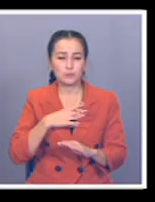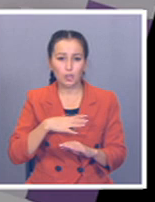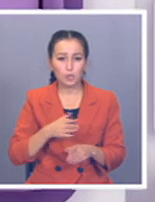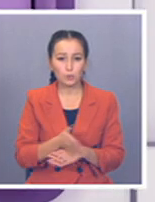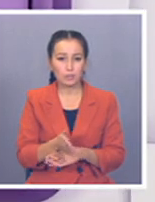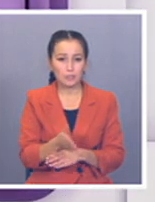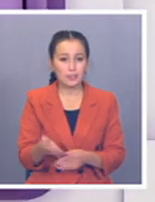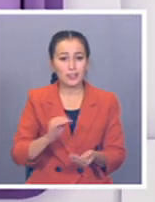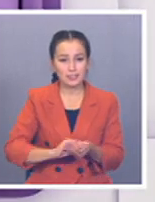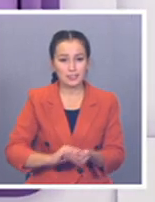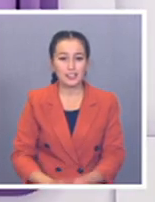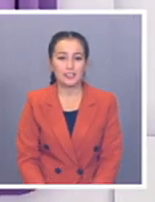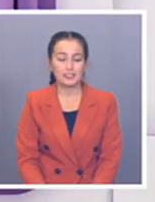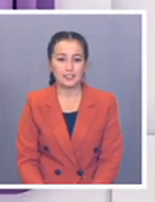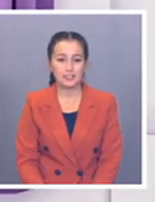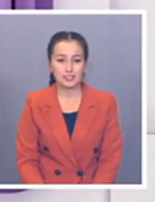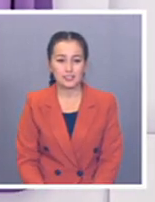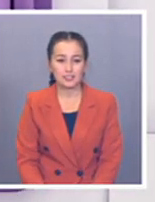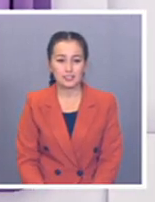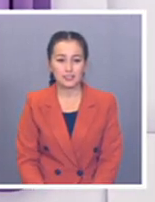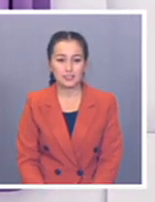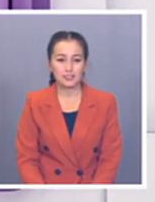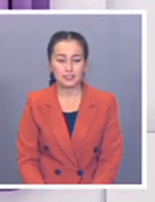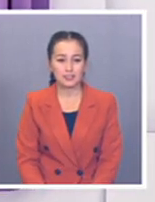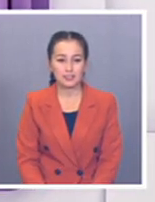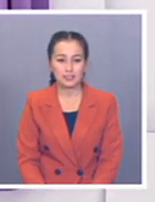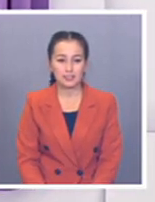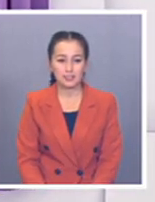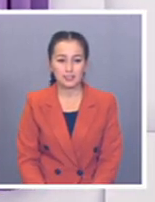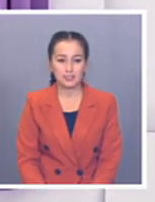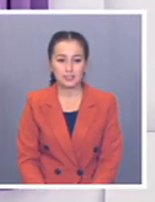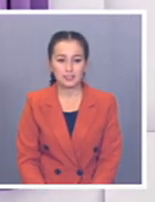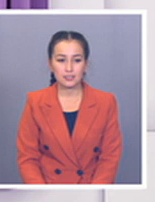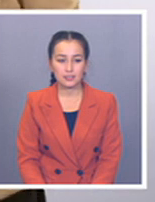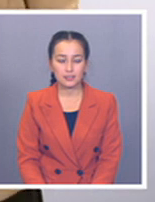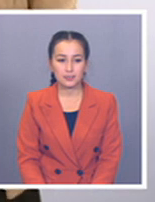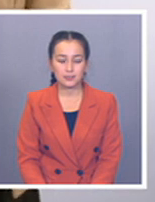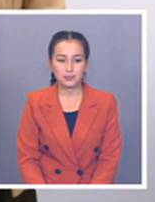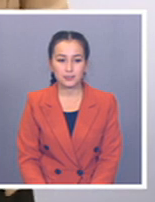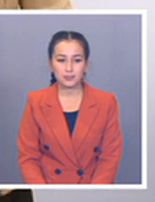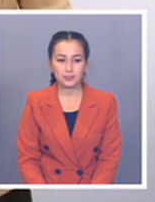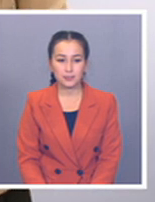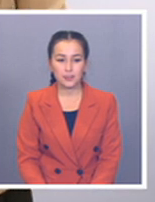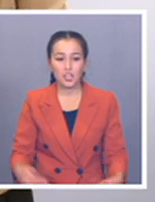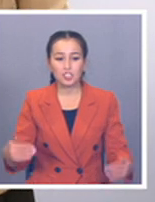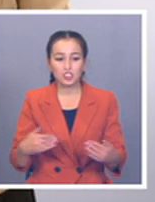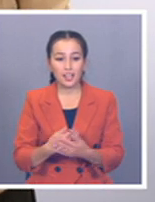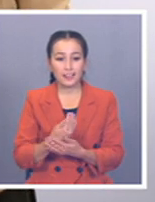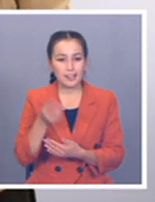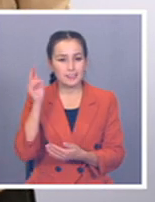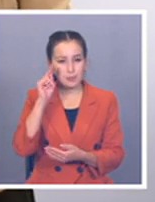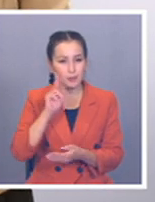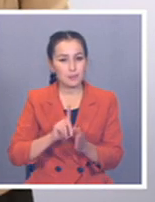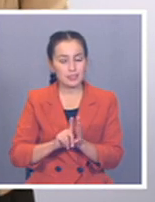танысасыз. Жақсы, Жаңа сабағымызды бастамас